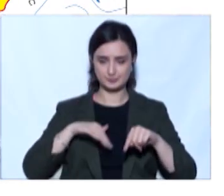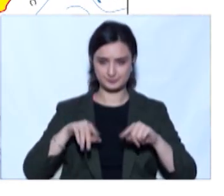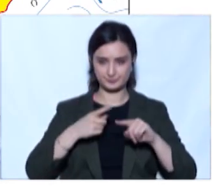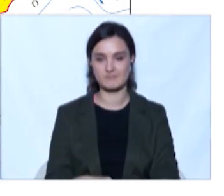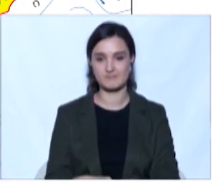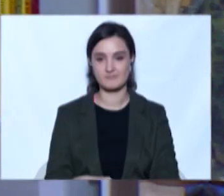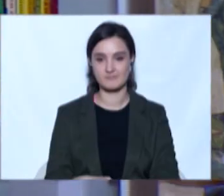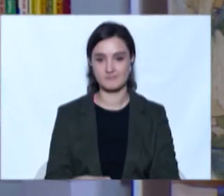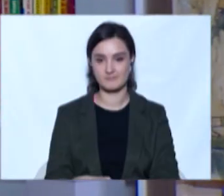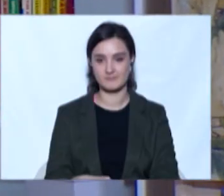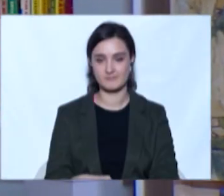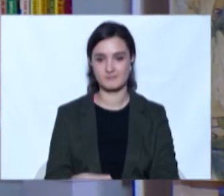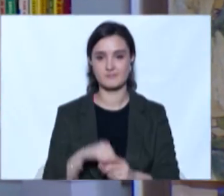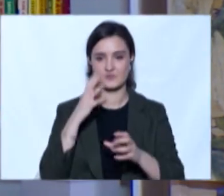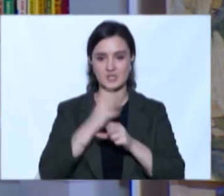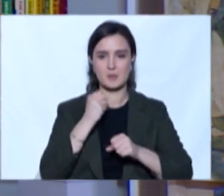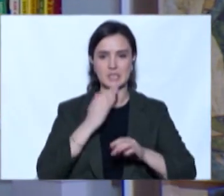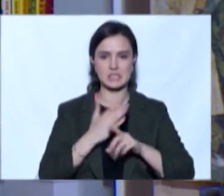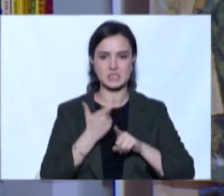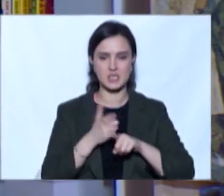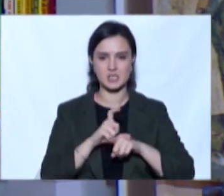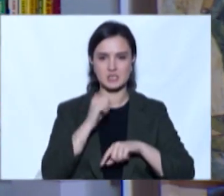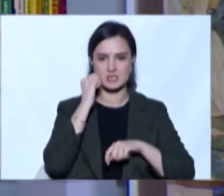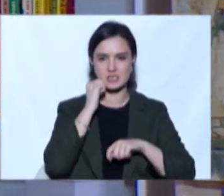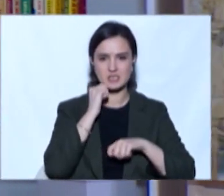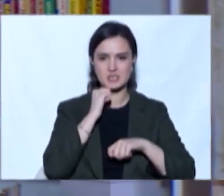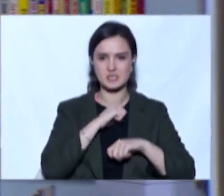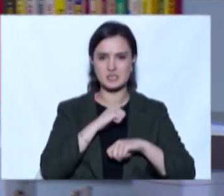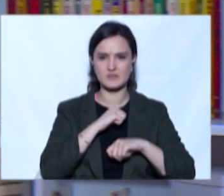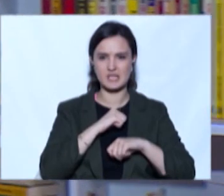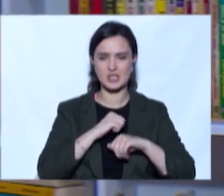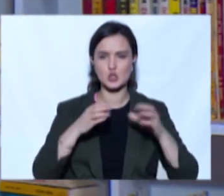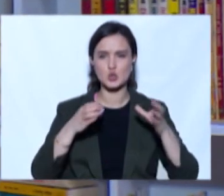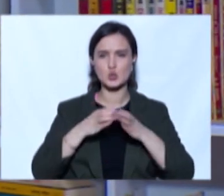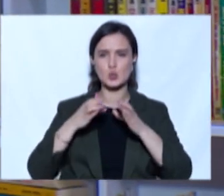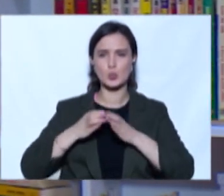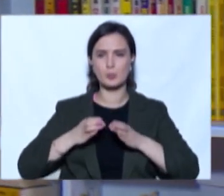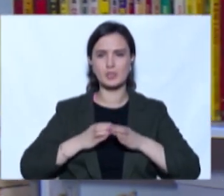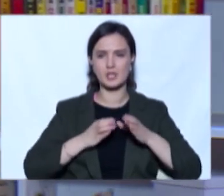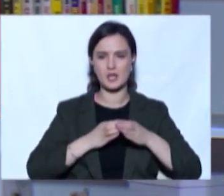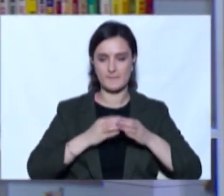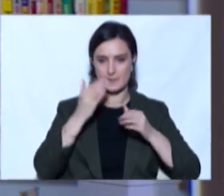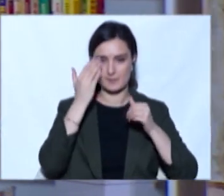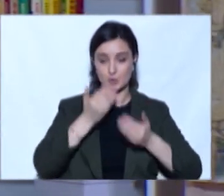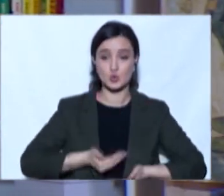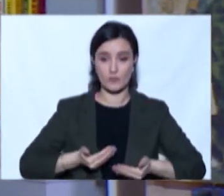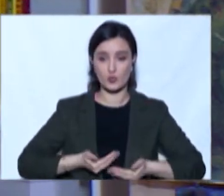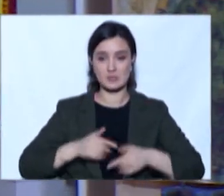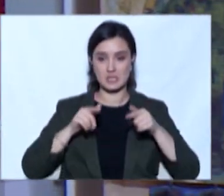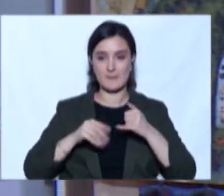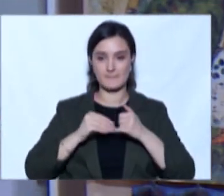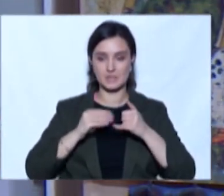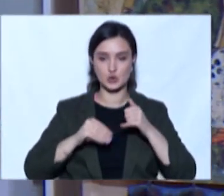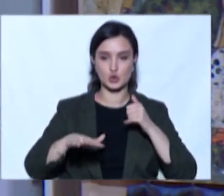დასავლეთ ნაწილში და სვანები არიან ძალიან საკმაოდ ძველი ჯგუფი არის, რომელიც მოსახლეობს სწორედ ამ ტერიტორიებზე